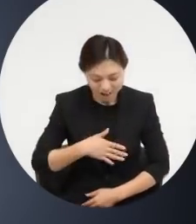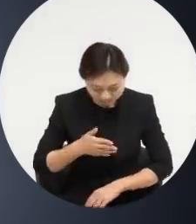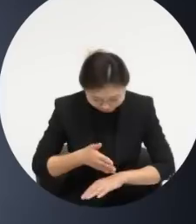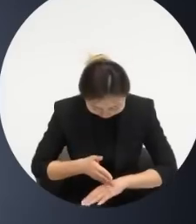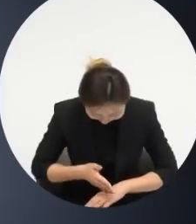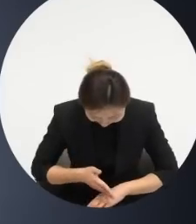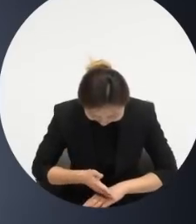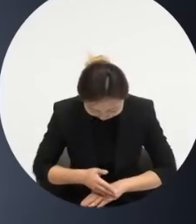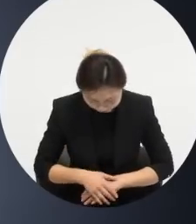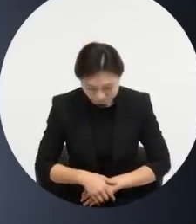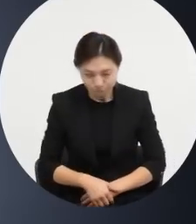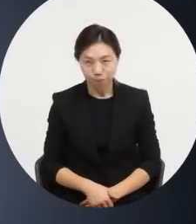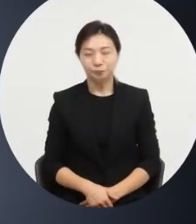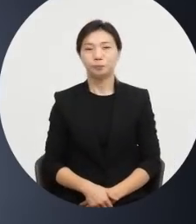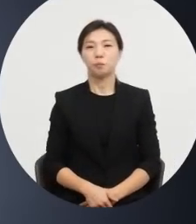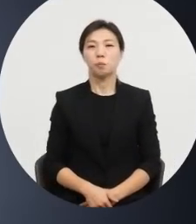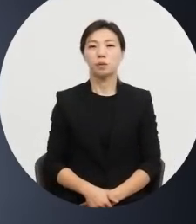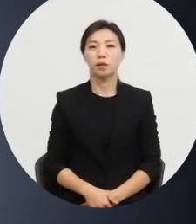네,